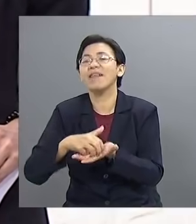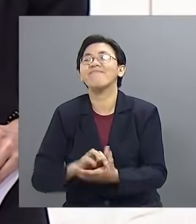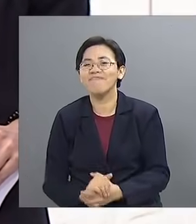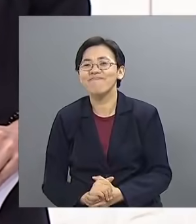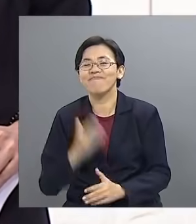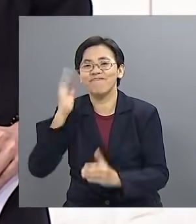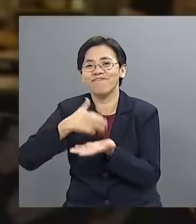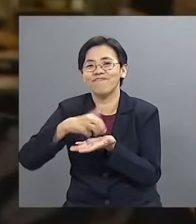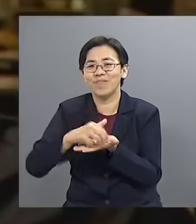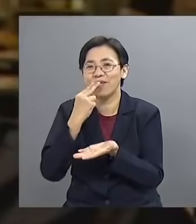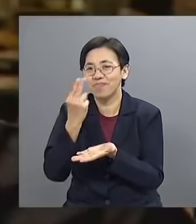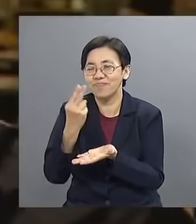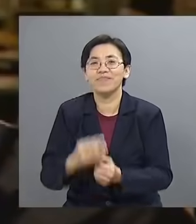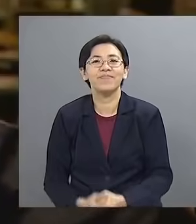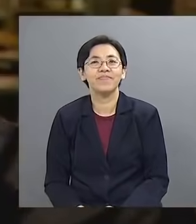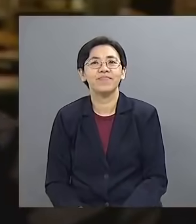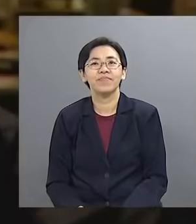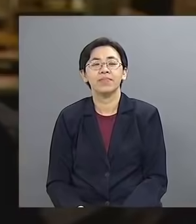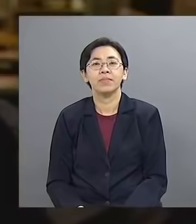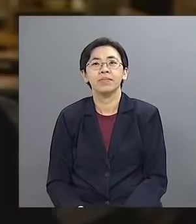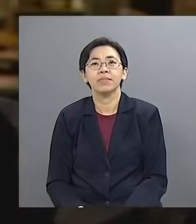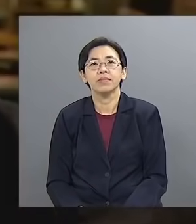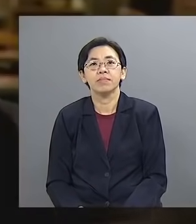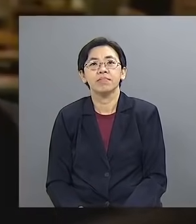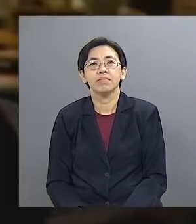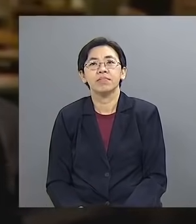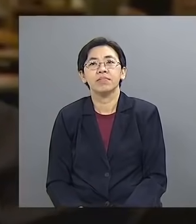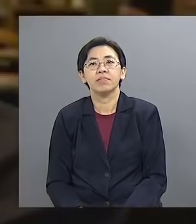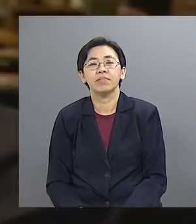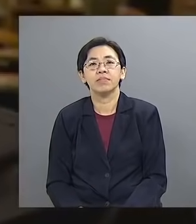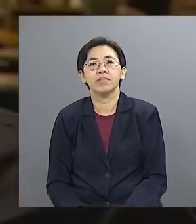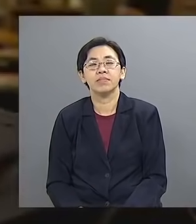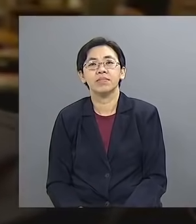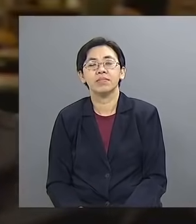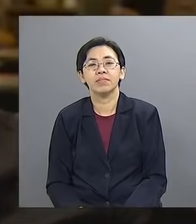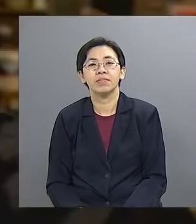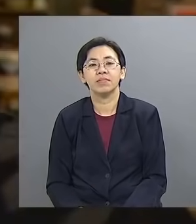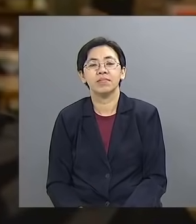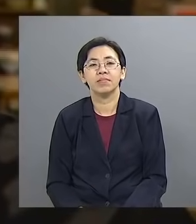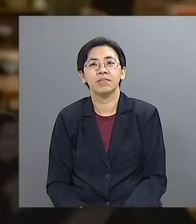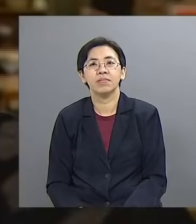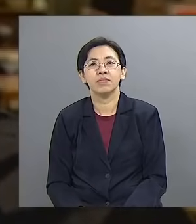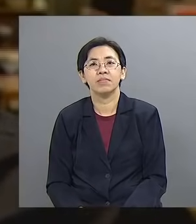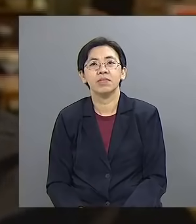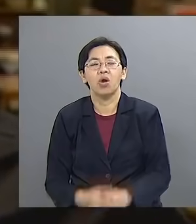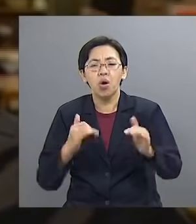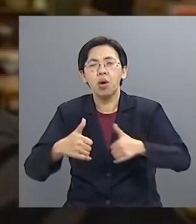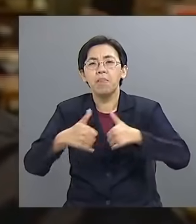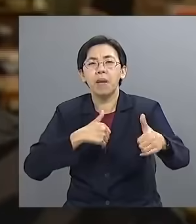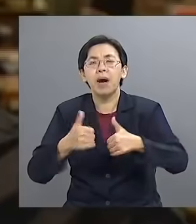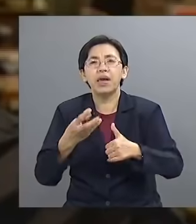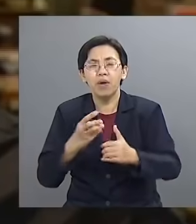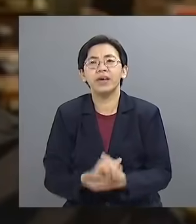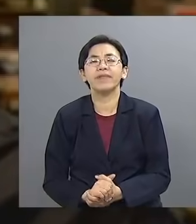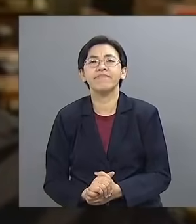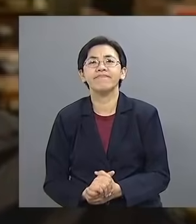ค่ะ นี่ผลกระทบเป็นอย่างมากเลยนะครับลูกค้าก็มาใช้บริการน้อยลงรอบสองนี้ได้รับผลกระ